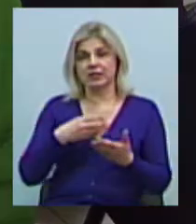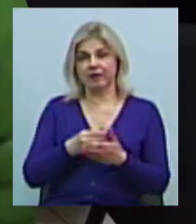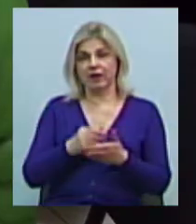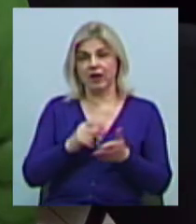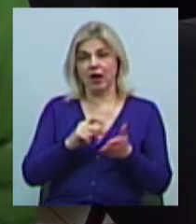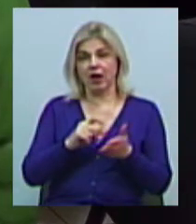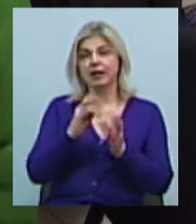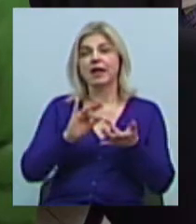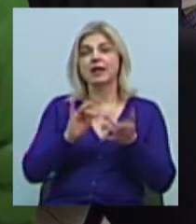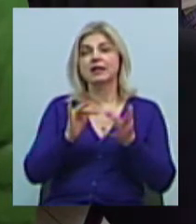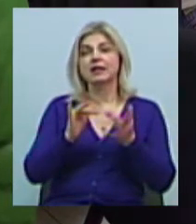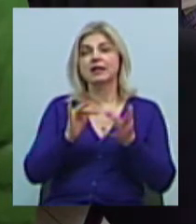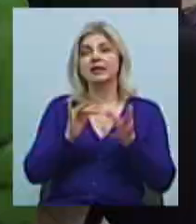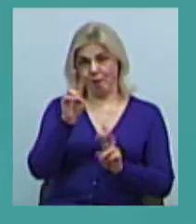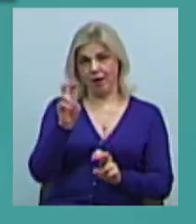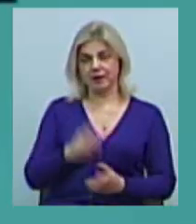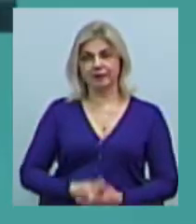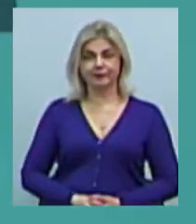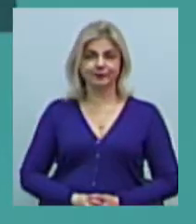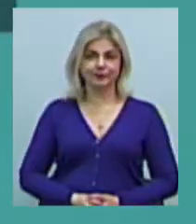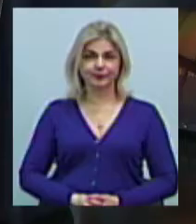кабінетом на сайті компанії.